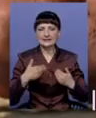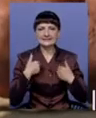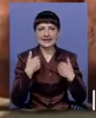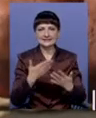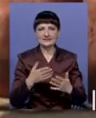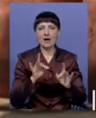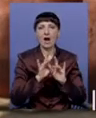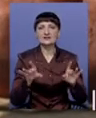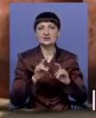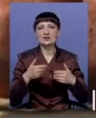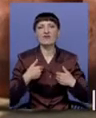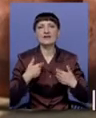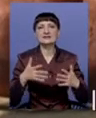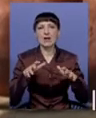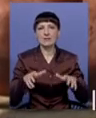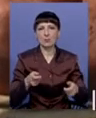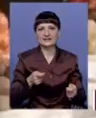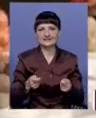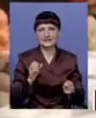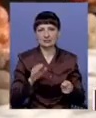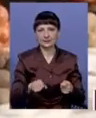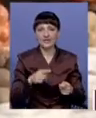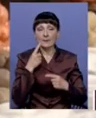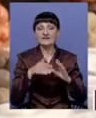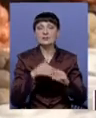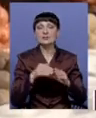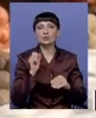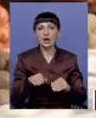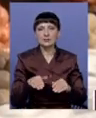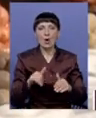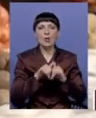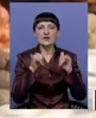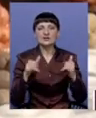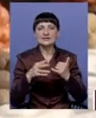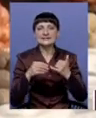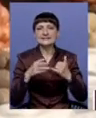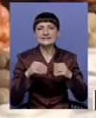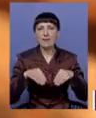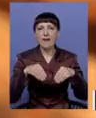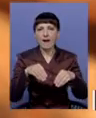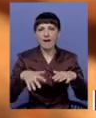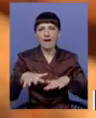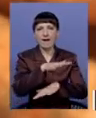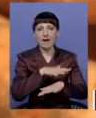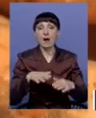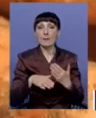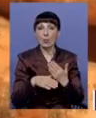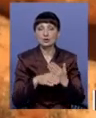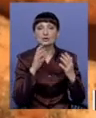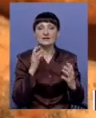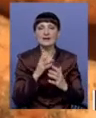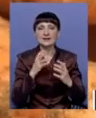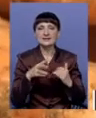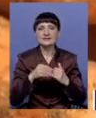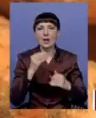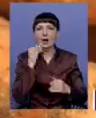инициативы, озвученные в послании президента. По словам депутата, увеличение площадей сельскохозяйственных земель позволит сохранить